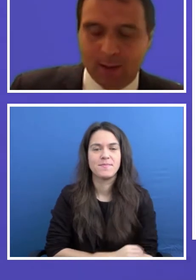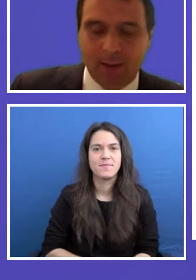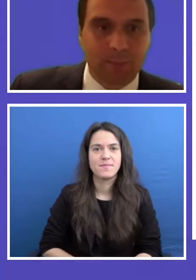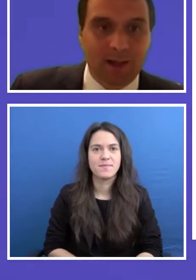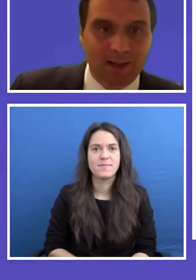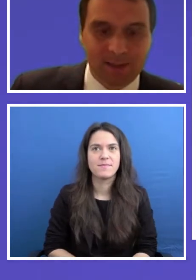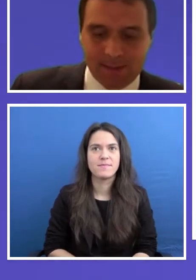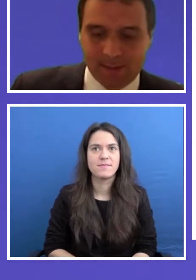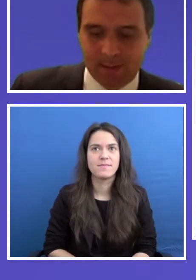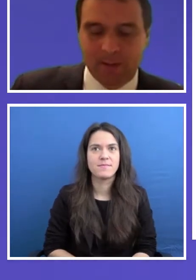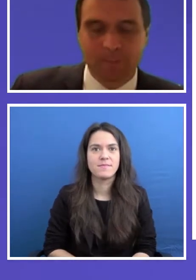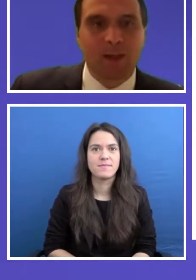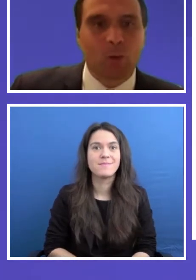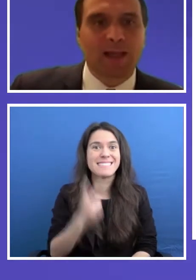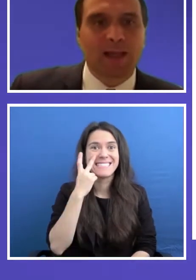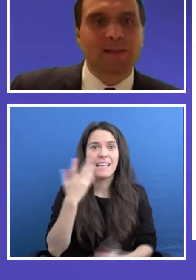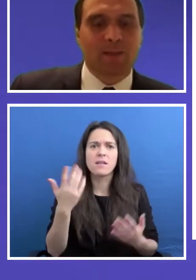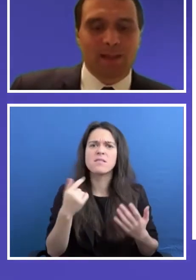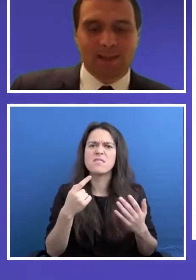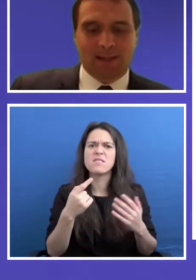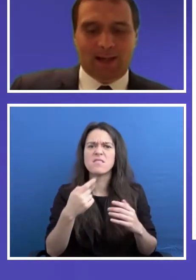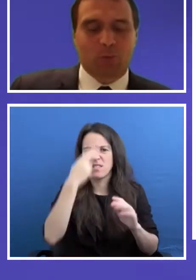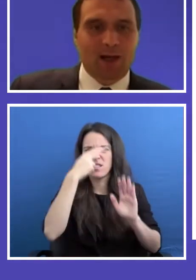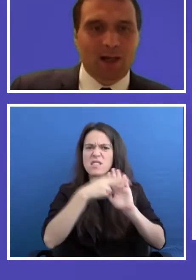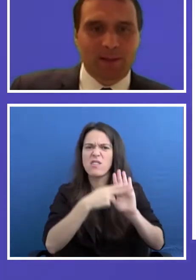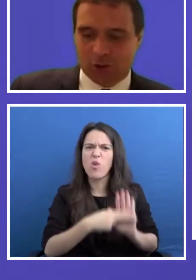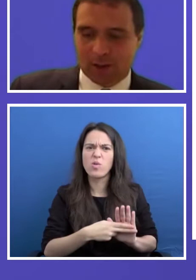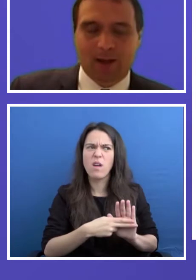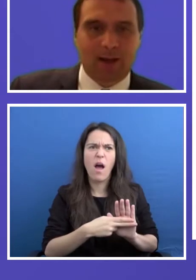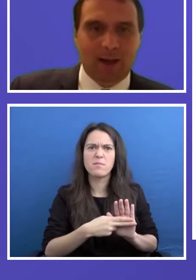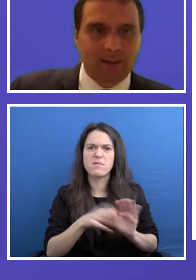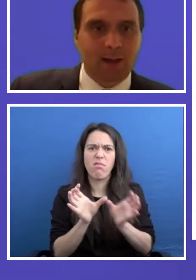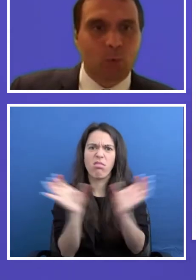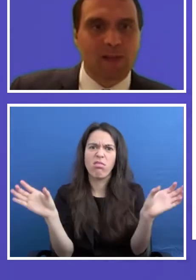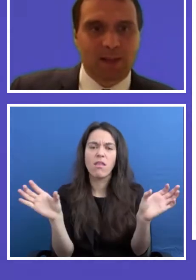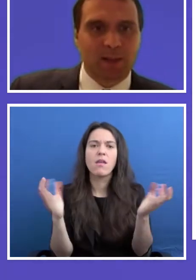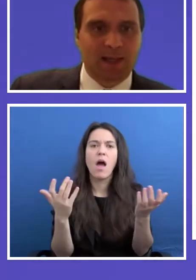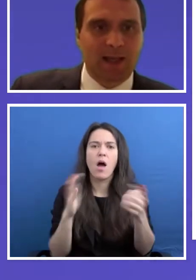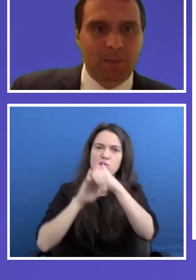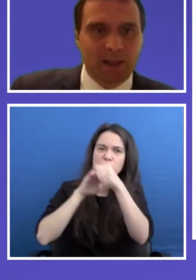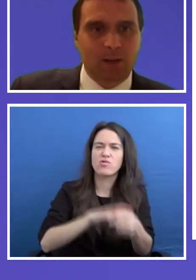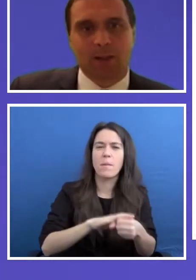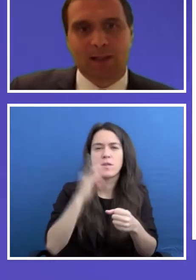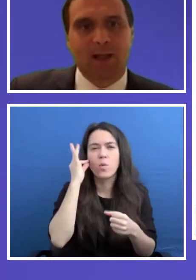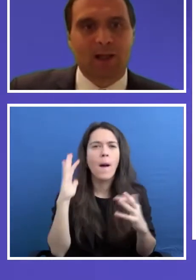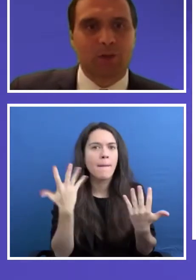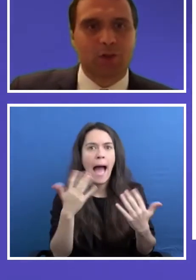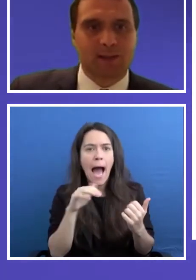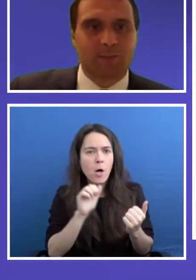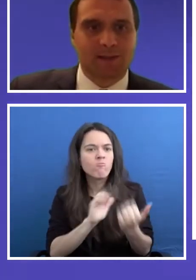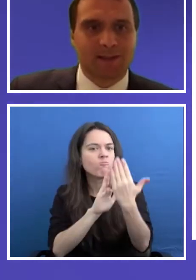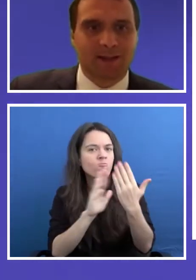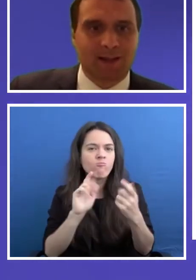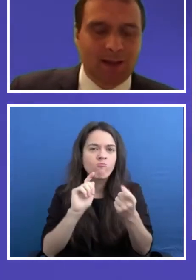هذه التصورات القائمة على الميز السلبي، وكيف تعملين على محاربة نشرها على نطاق واسع من خلال عملك ومن خلال